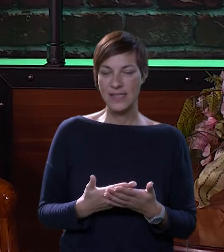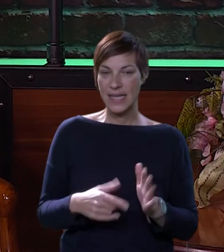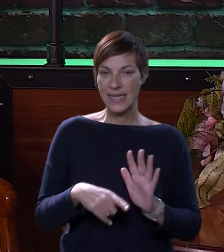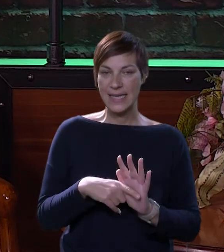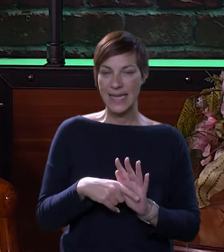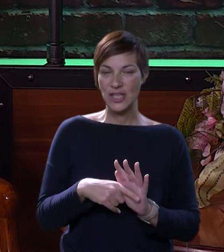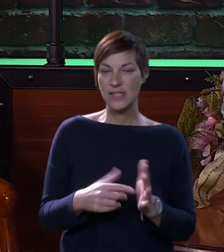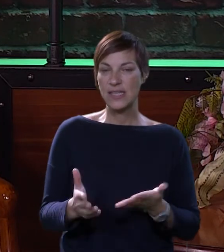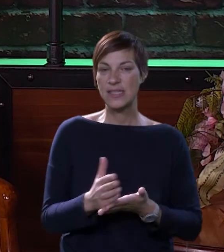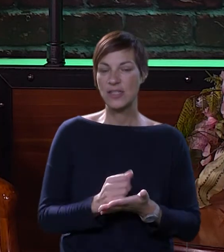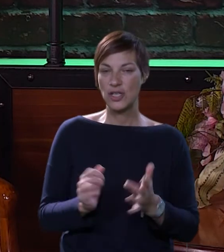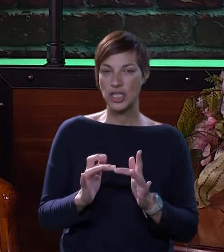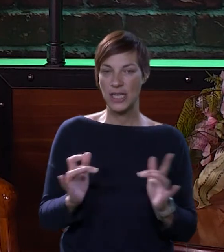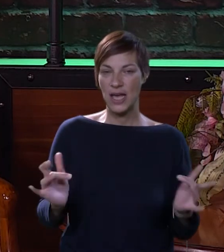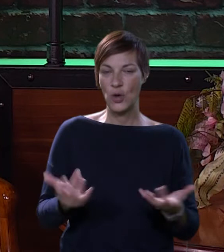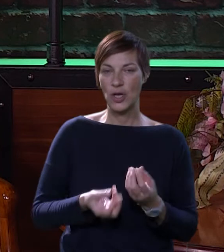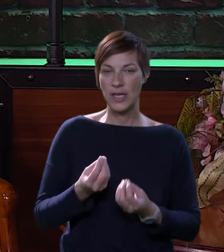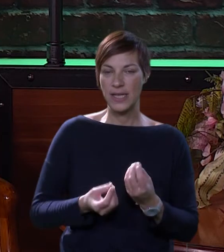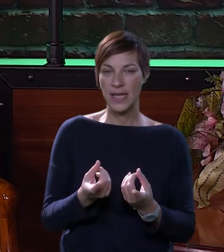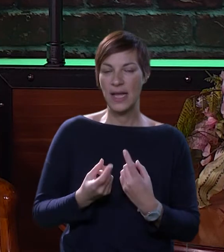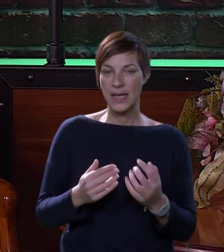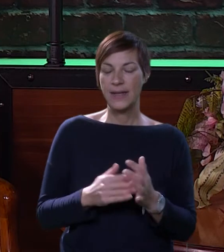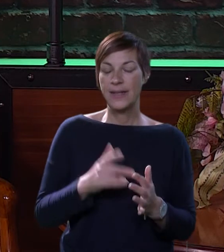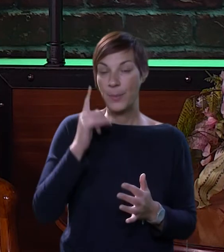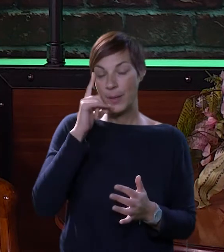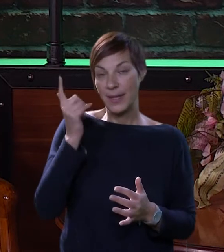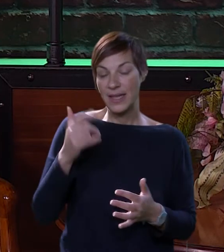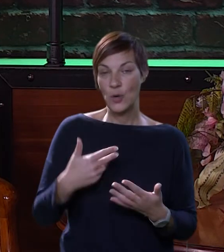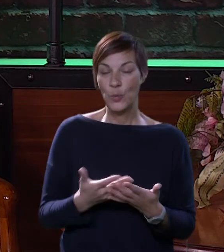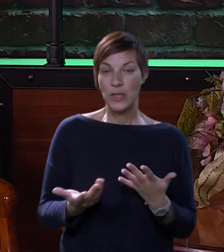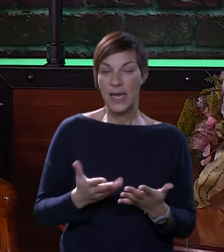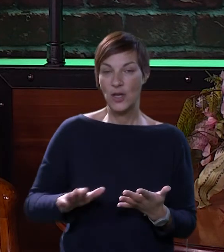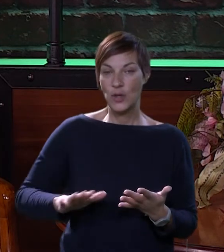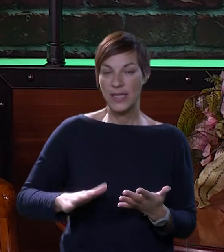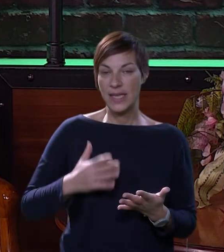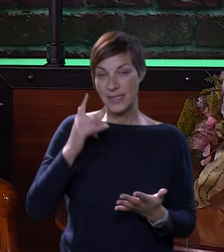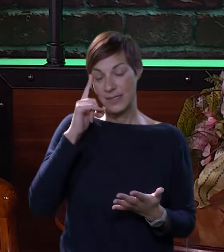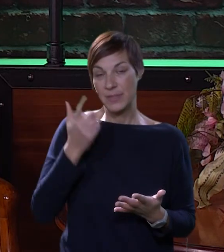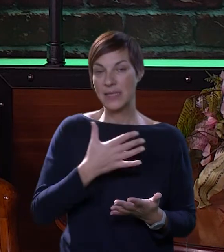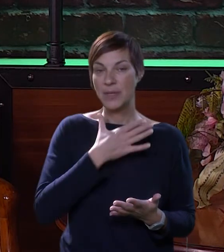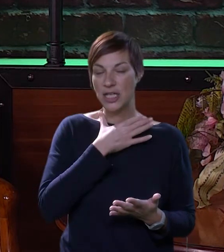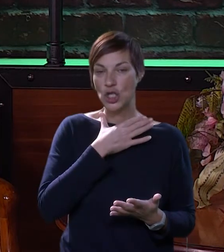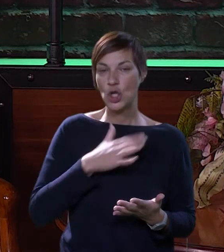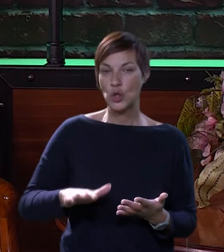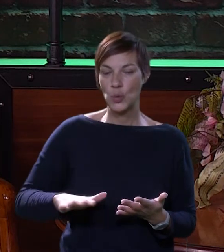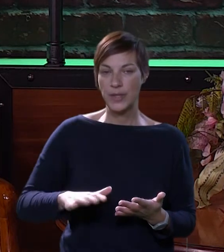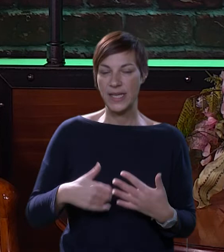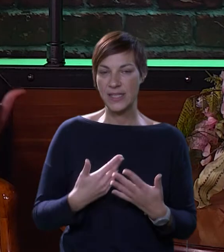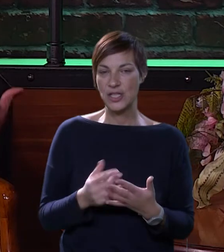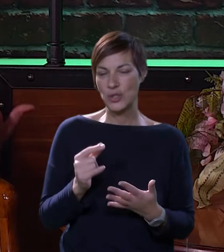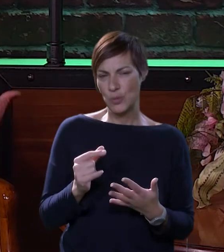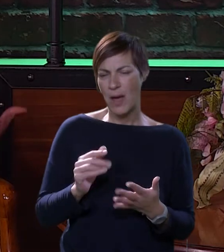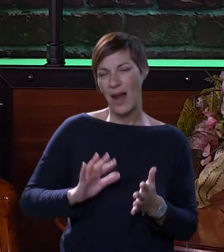dokazane nedostaci korištenja online igrica, ali da treba imati na umu da nekoj djeci, to mislim primarno na školsku populaciju jer